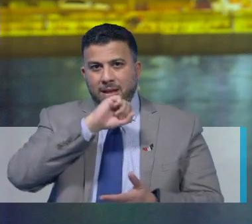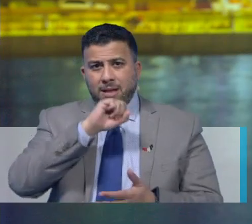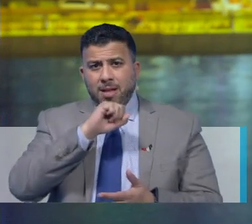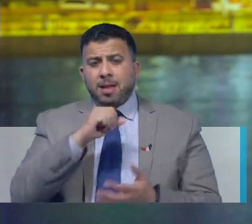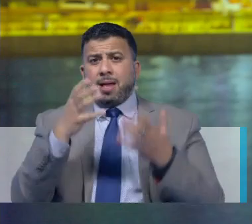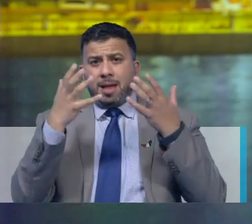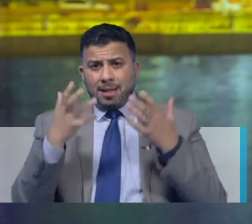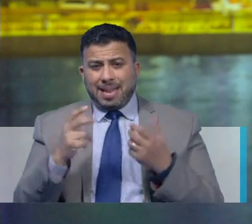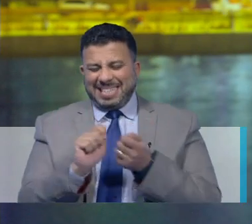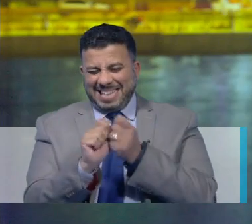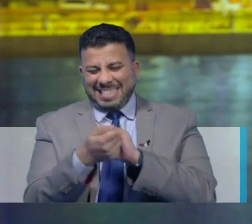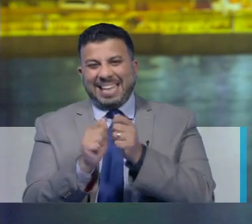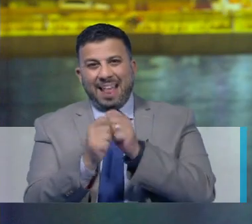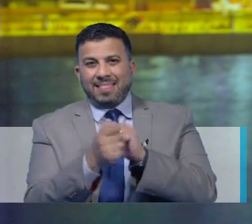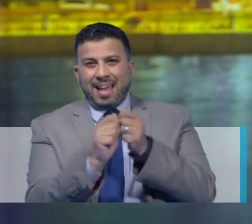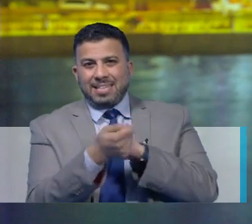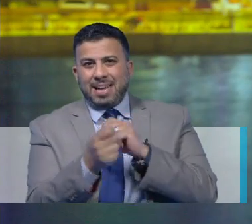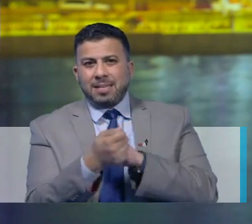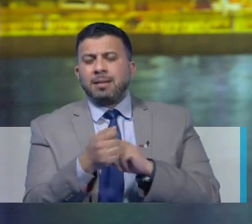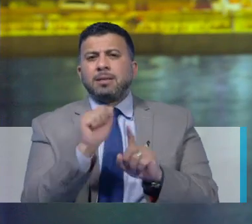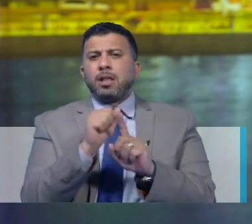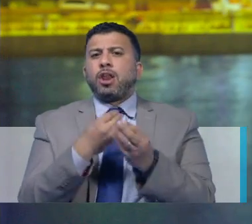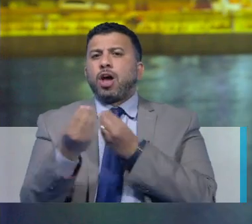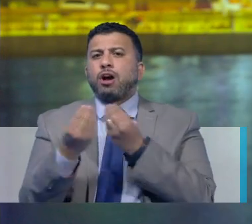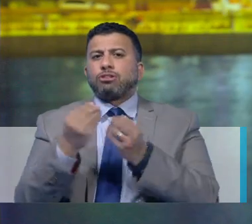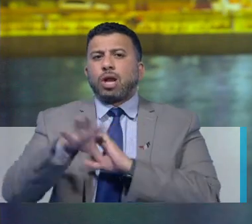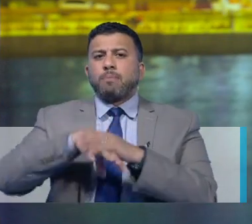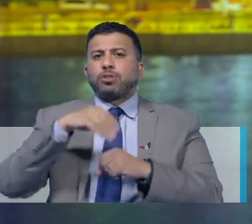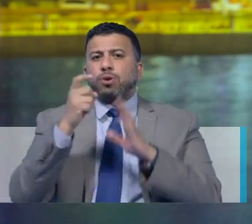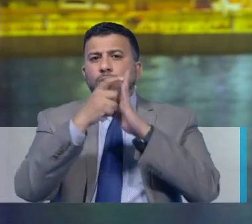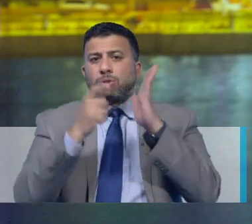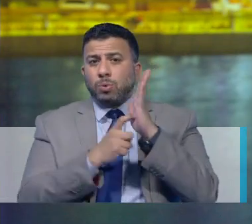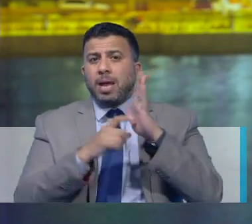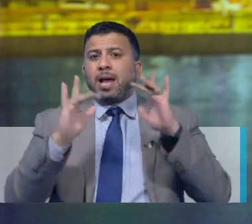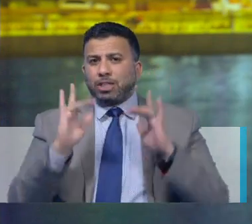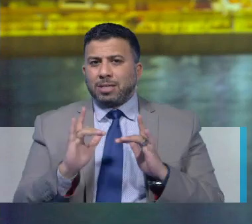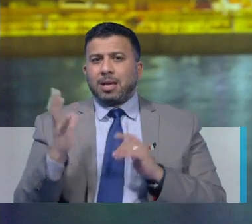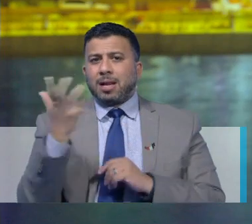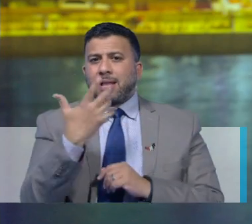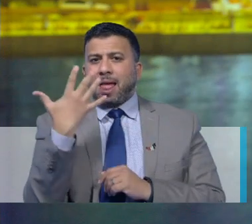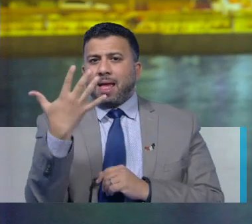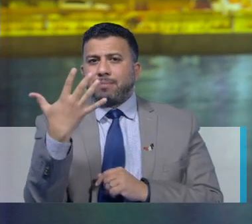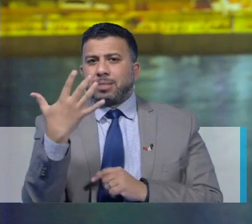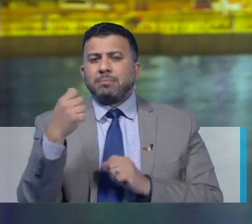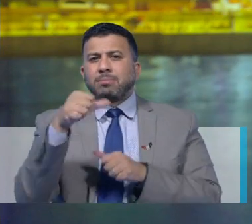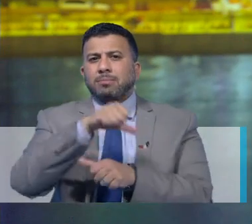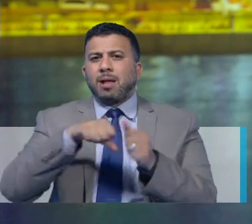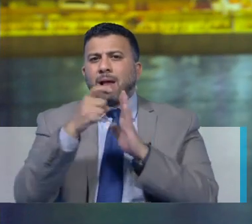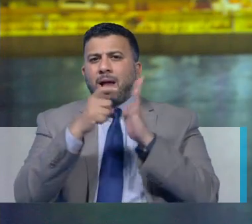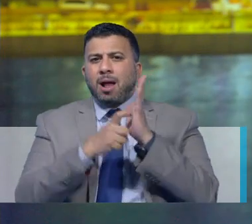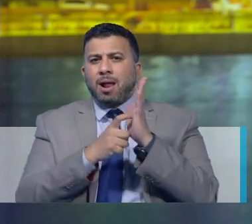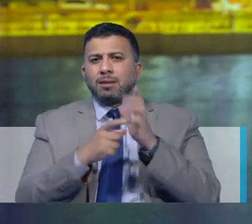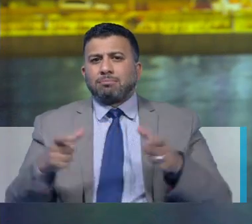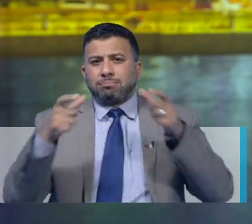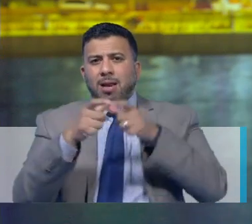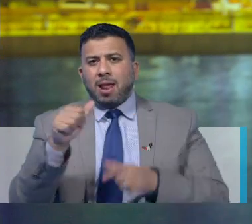الشارقة بعد إدخال عدد من التعديلات، وذلك بعد أن ناقش مشروع القانون في جلسته الخامسة ضمن أعماله